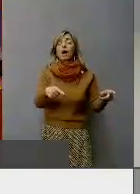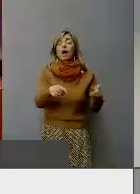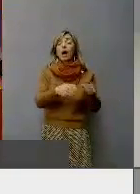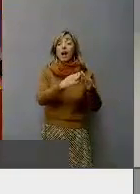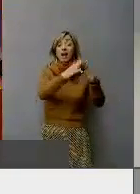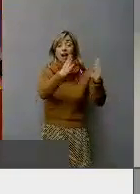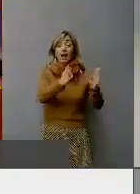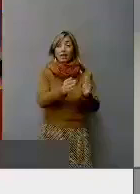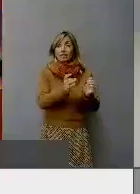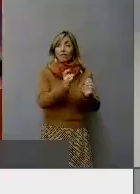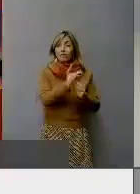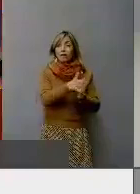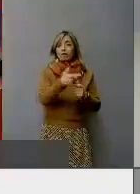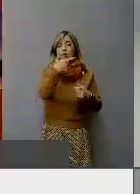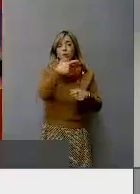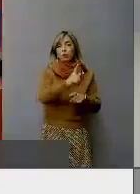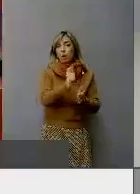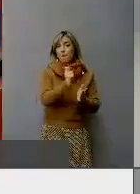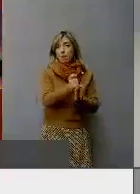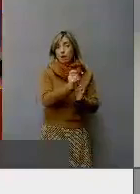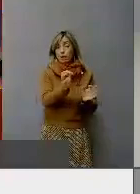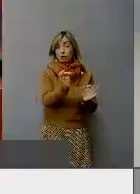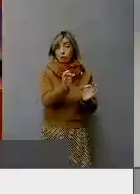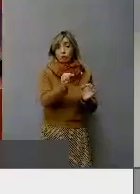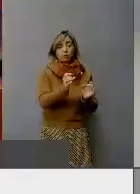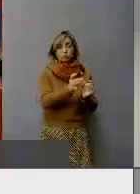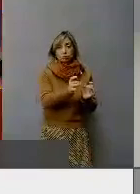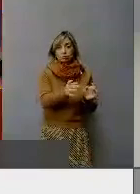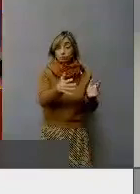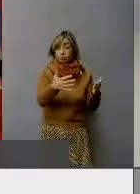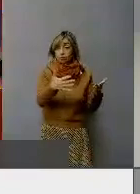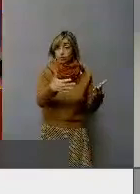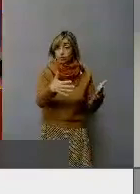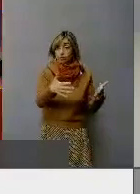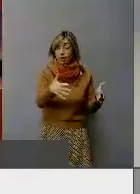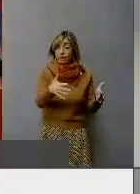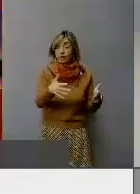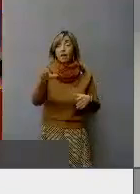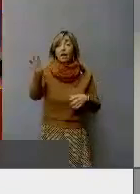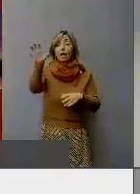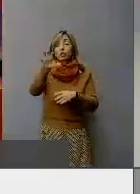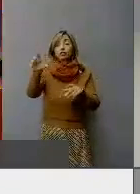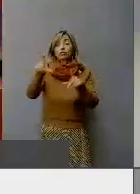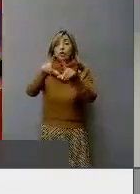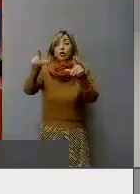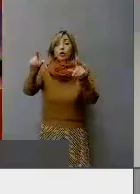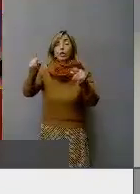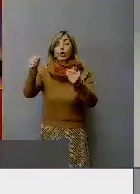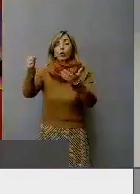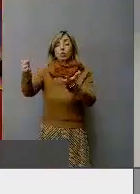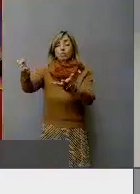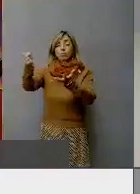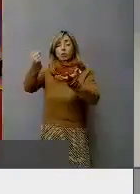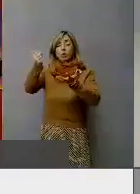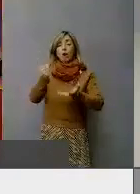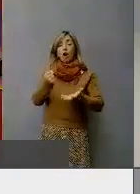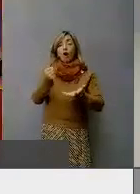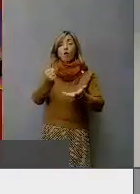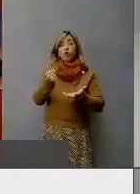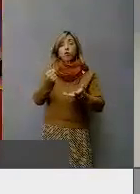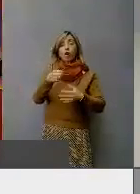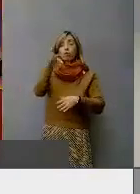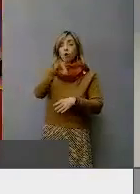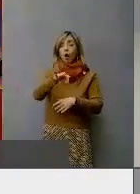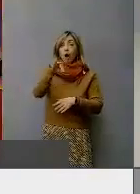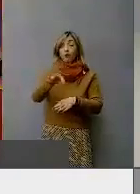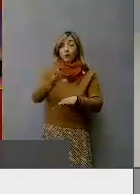morosità la regione liguria non ha finanziato più risorse rispetto al fondo affitti e non ha integrato